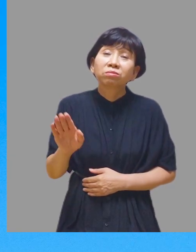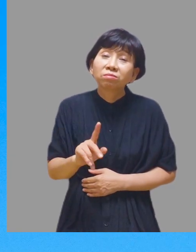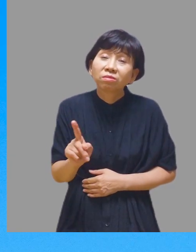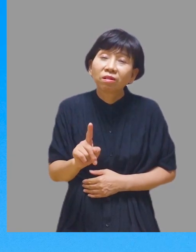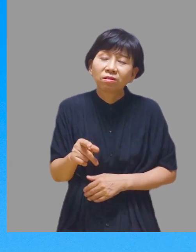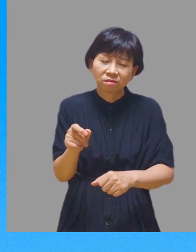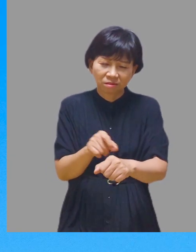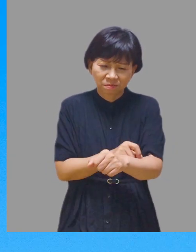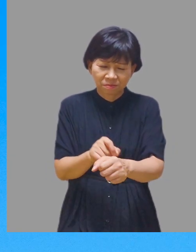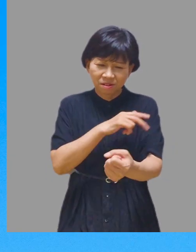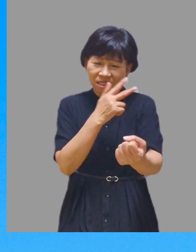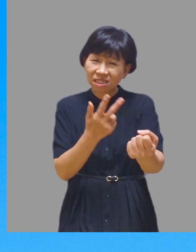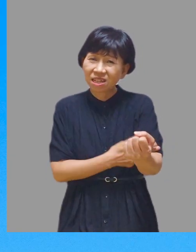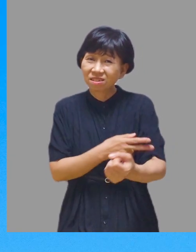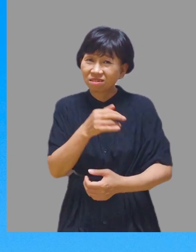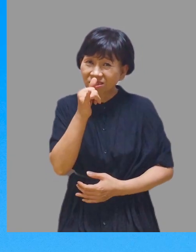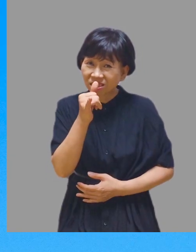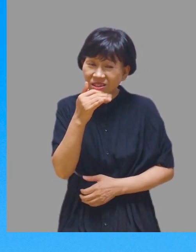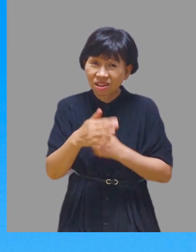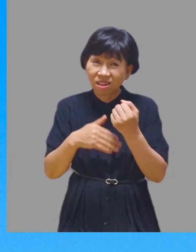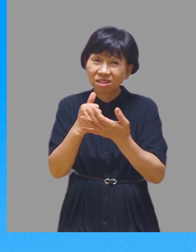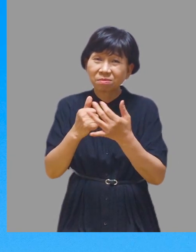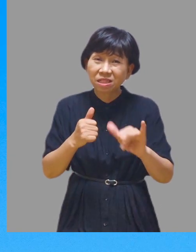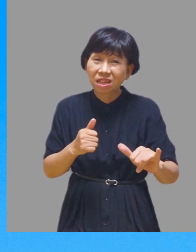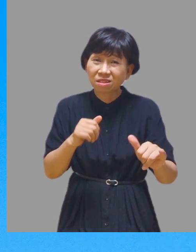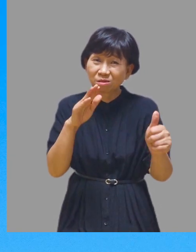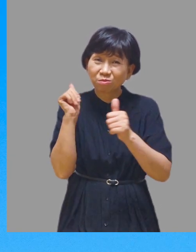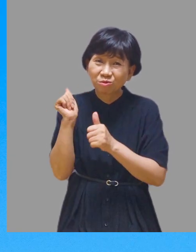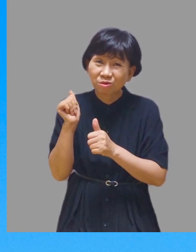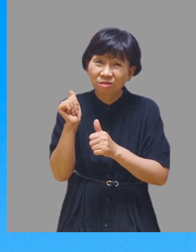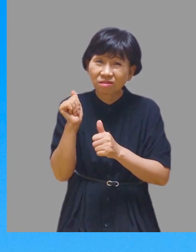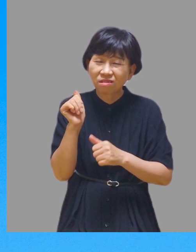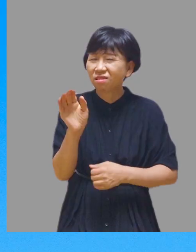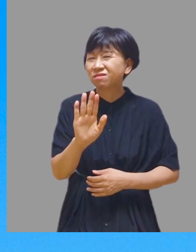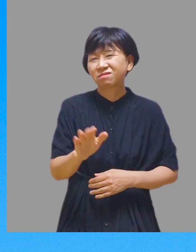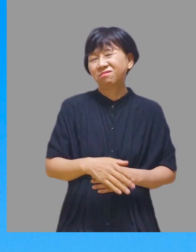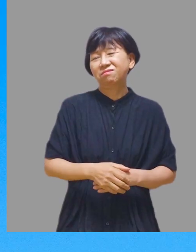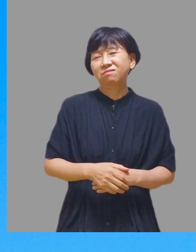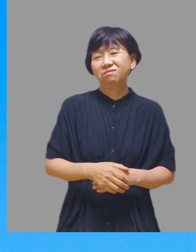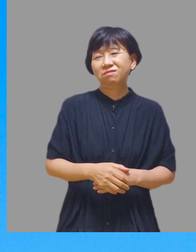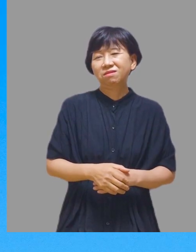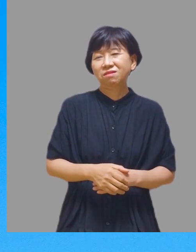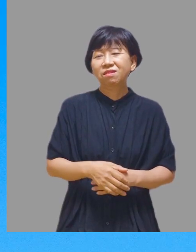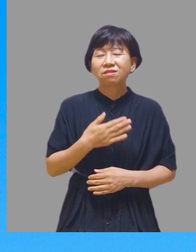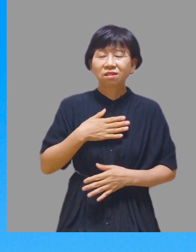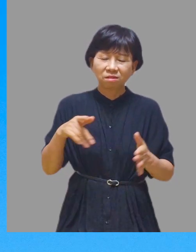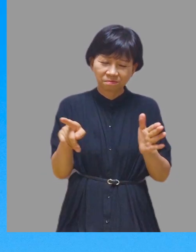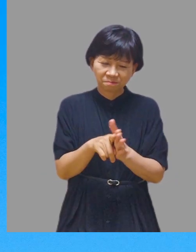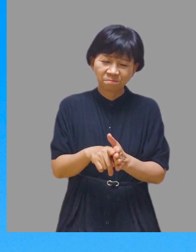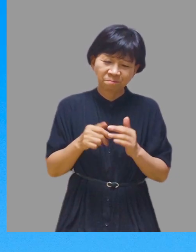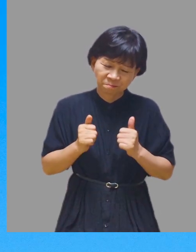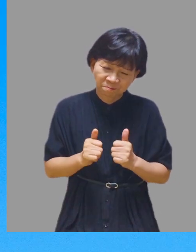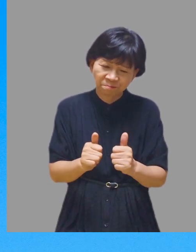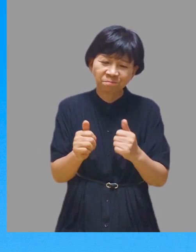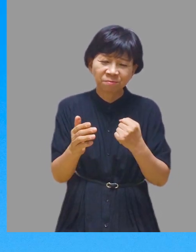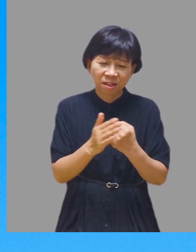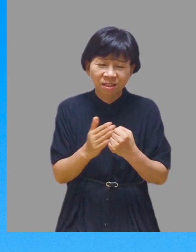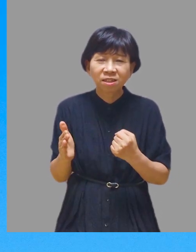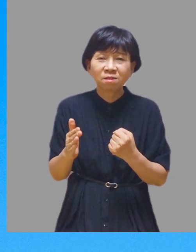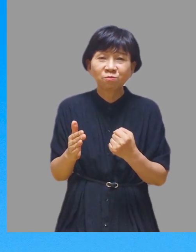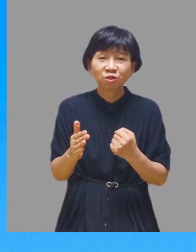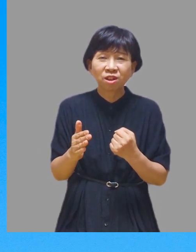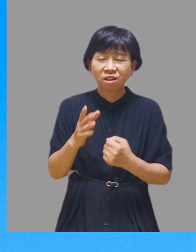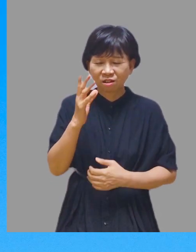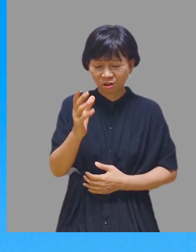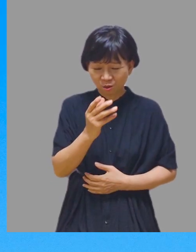특별한 자격이 있어서 하나님의 자녀가 된 게 아닙니다. 누구보다도 신실하니까, 누구보다도 거룩하니까,